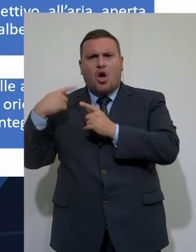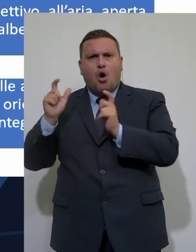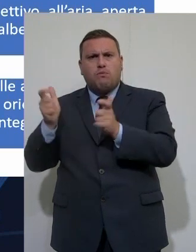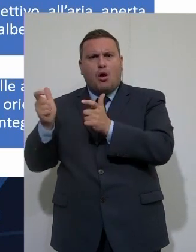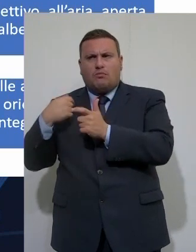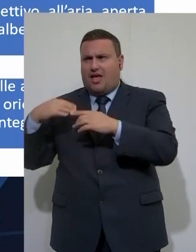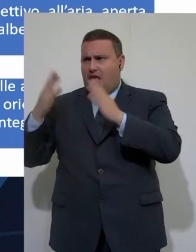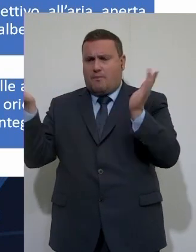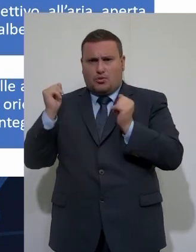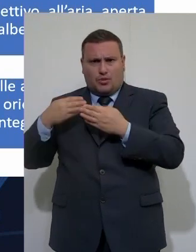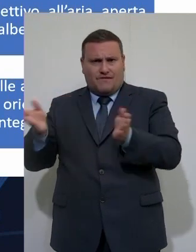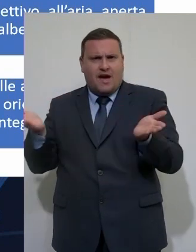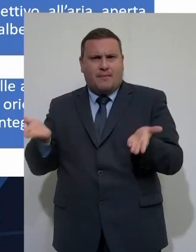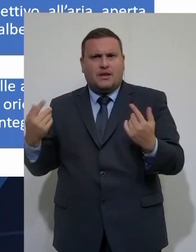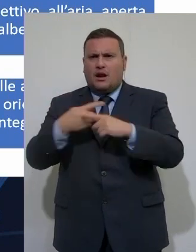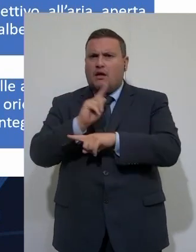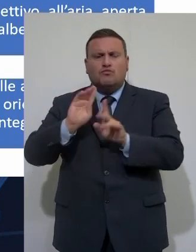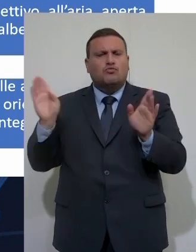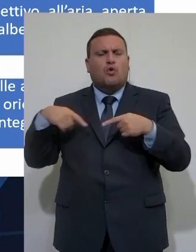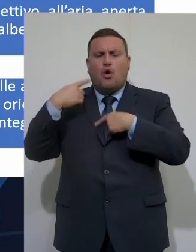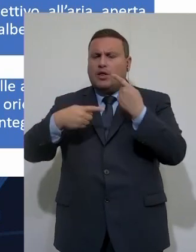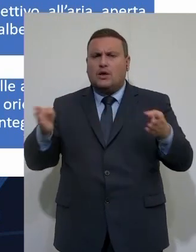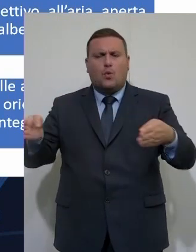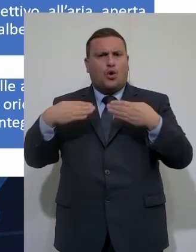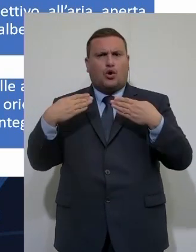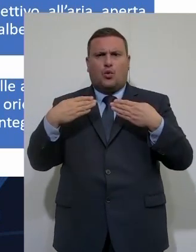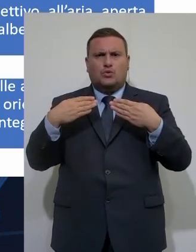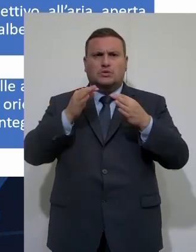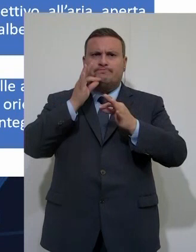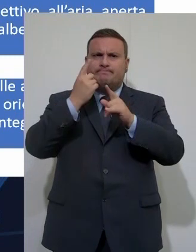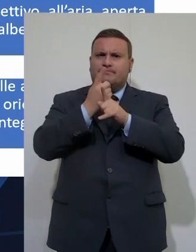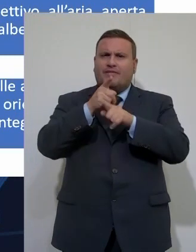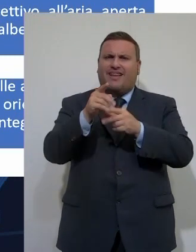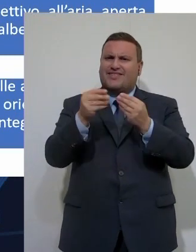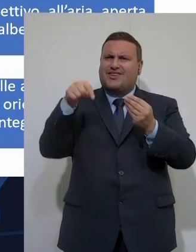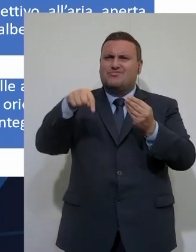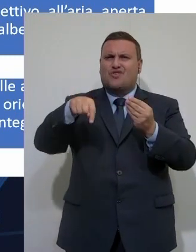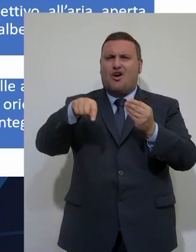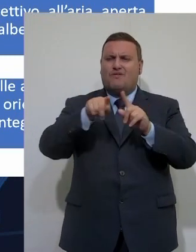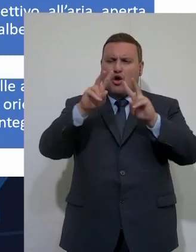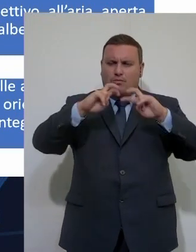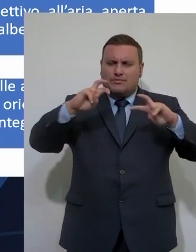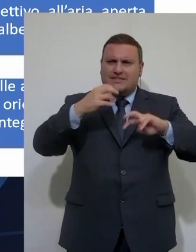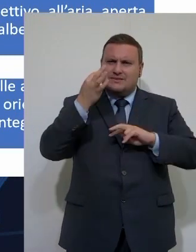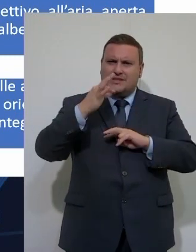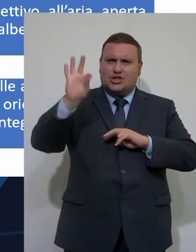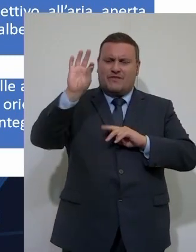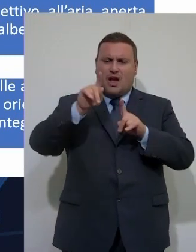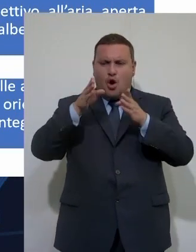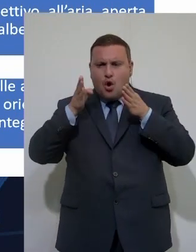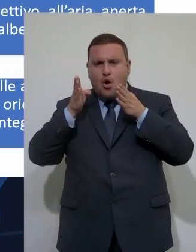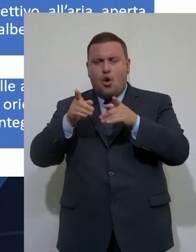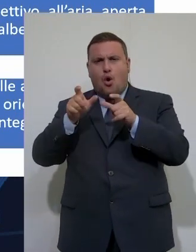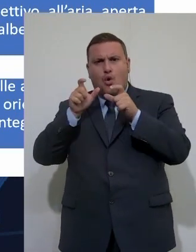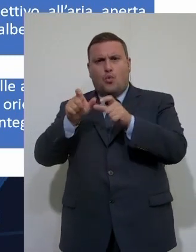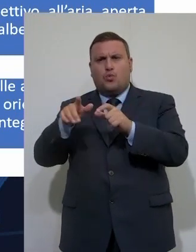ad identificare il comparto turistico dell'aria aperta in modo ben specifico e analitico, dedicarle una sezione specifica anche in